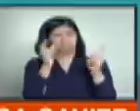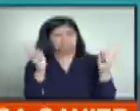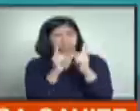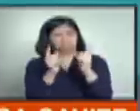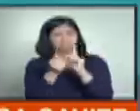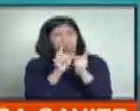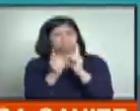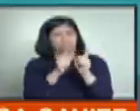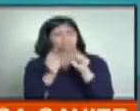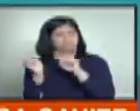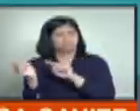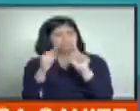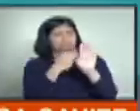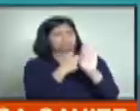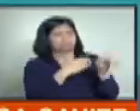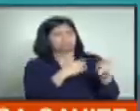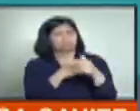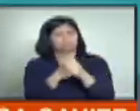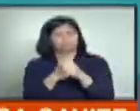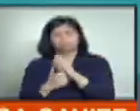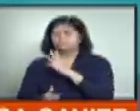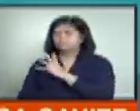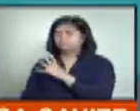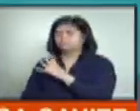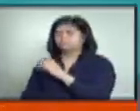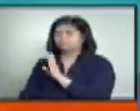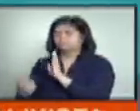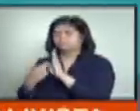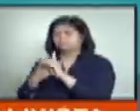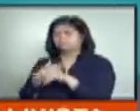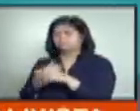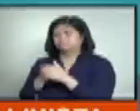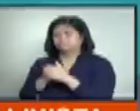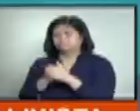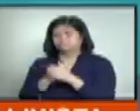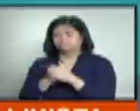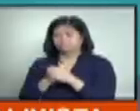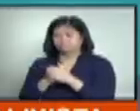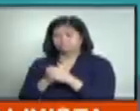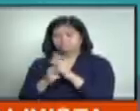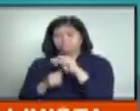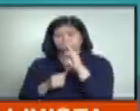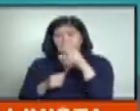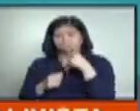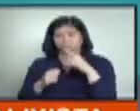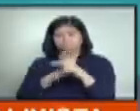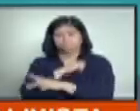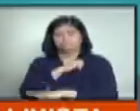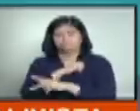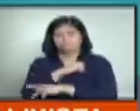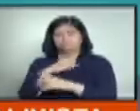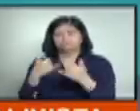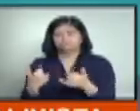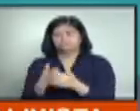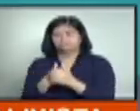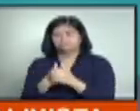kayo. Diyan, pababalikin sige ko sila. Sir, sige, sir. Pagdating ko na lang, sir, ng, ano, ng Manila. Nasa province po kasi ako